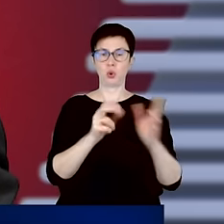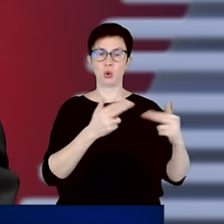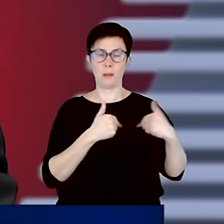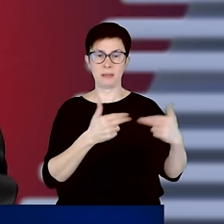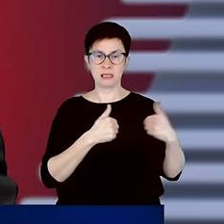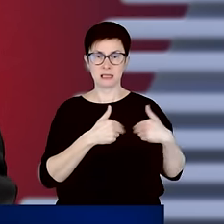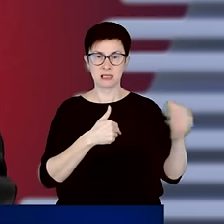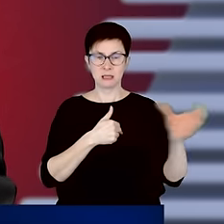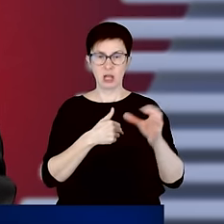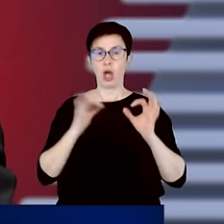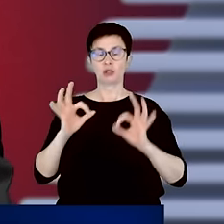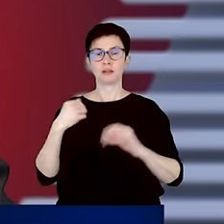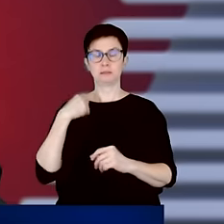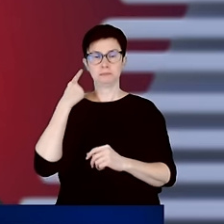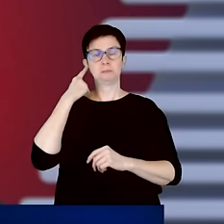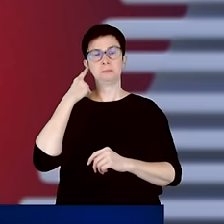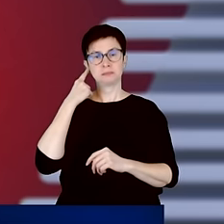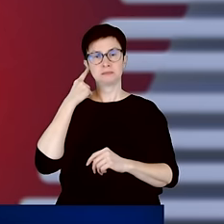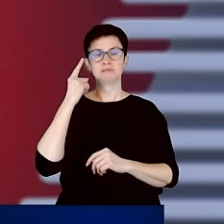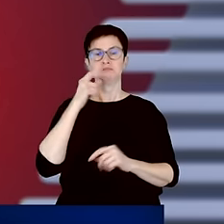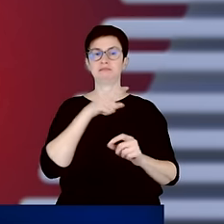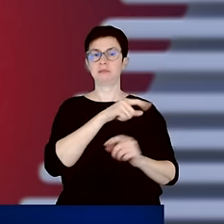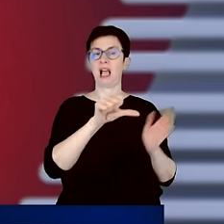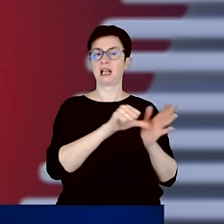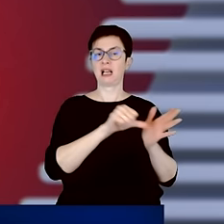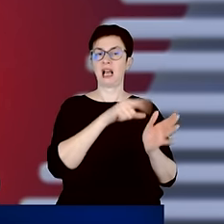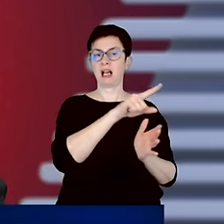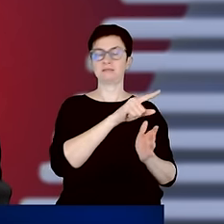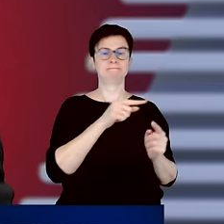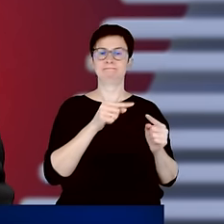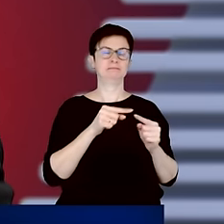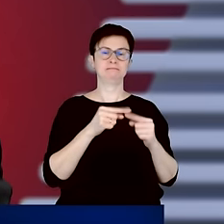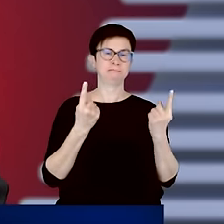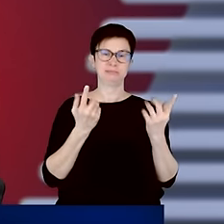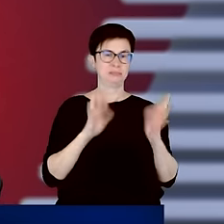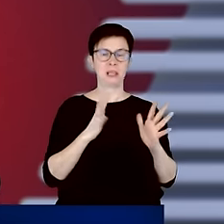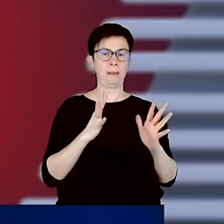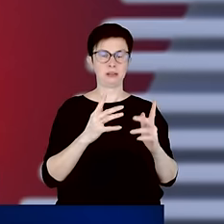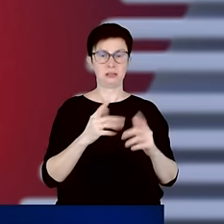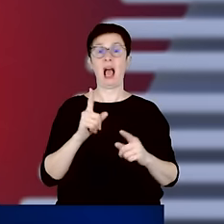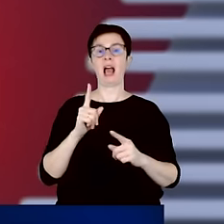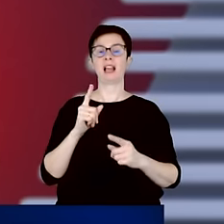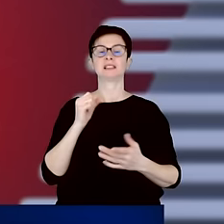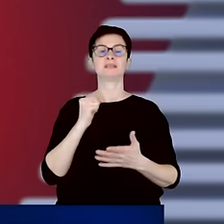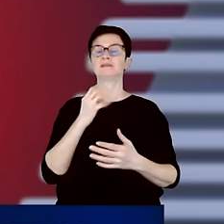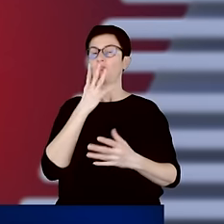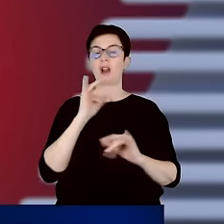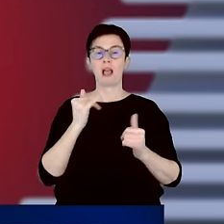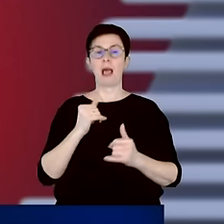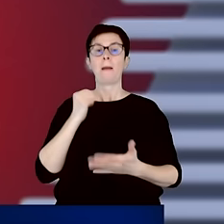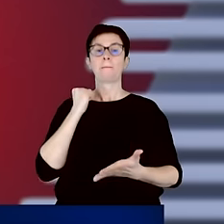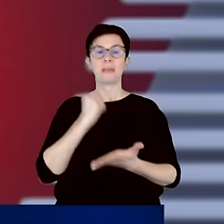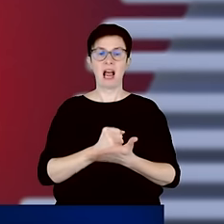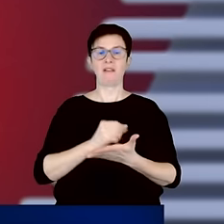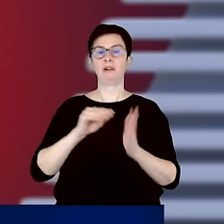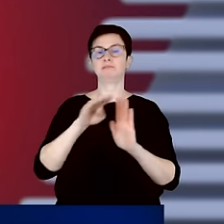Dzisiaj usłyszałem, że ci kandydaci są nieodpowiedni, tylko że sprawa wygląda tak, że prawo mówi, że musi być